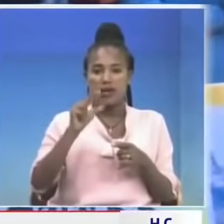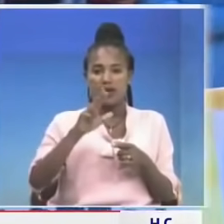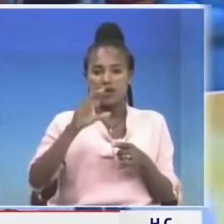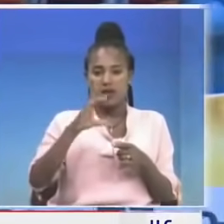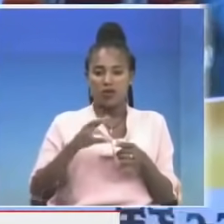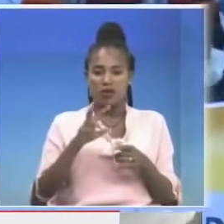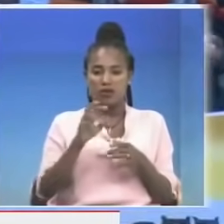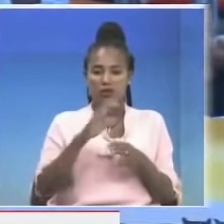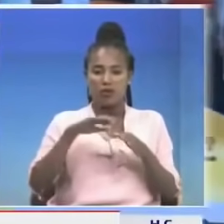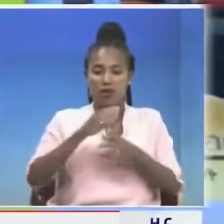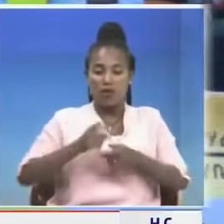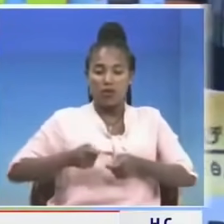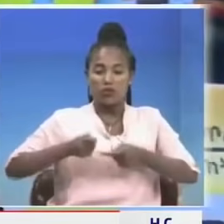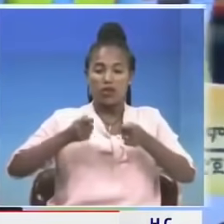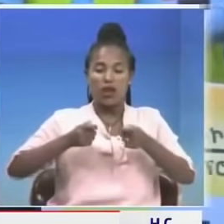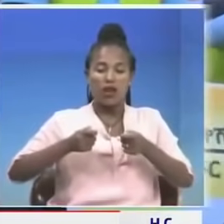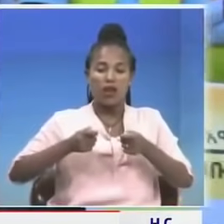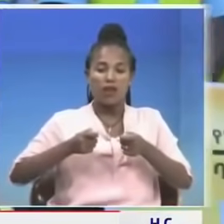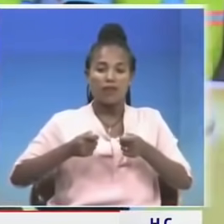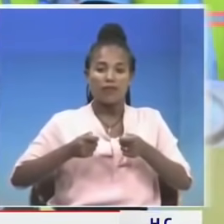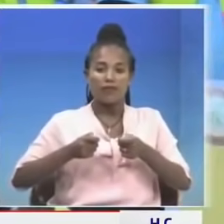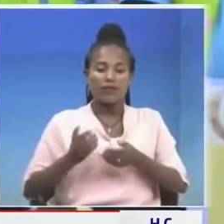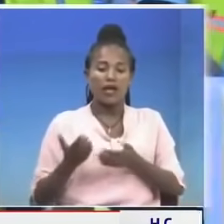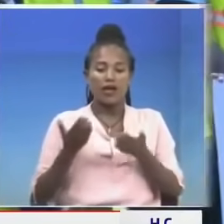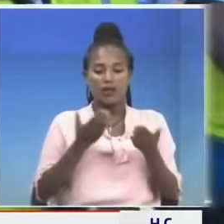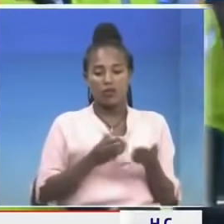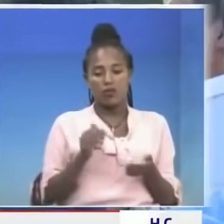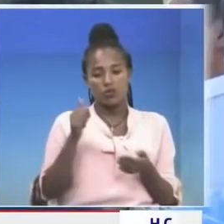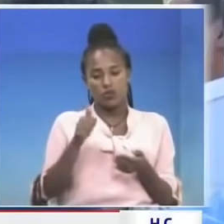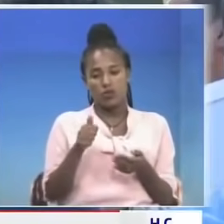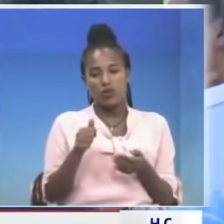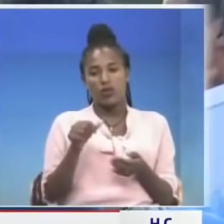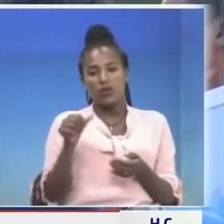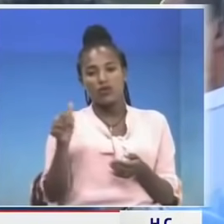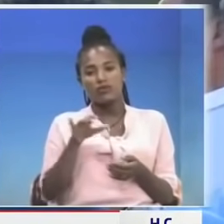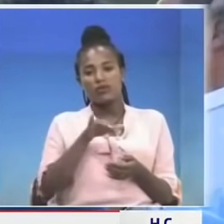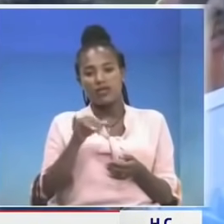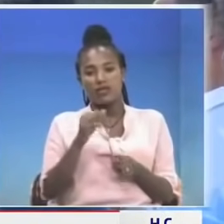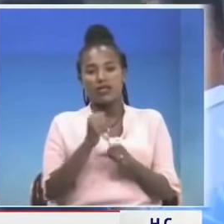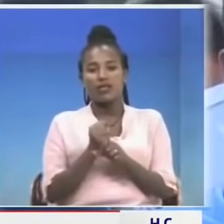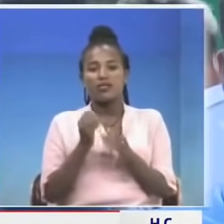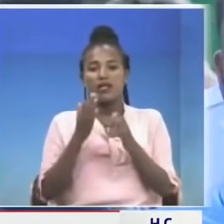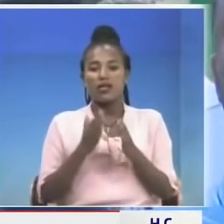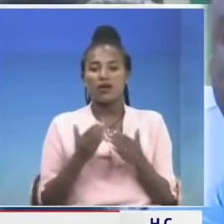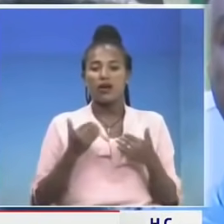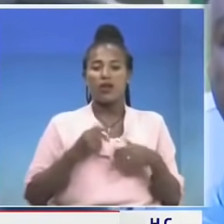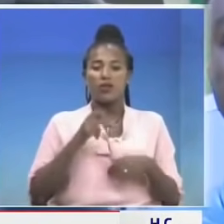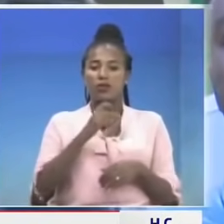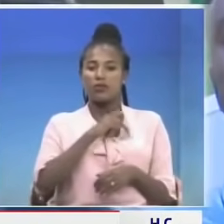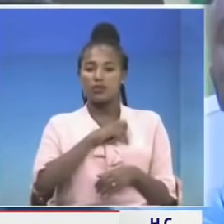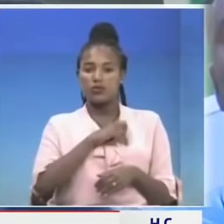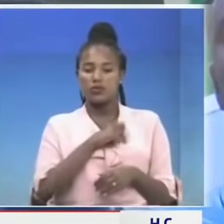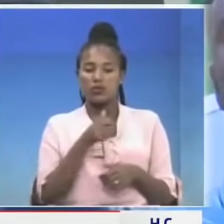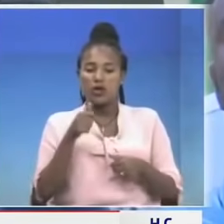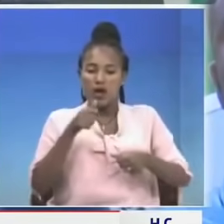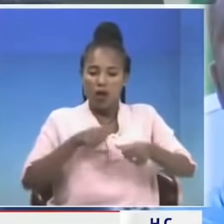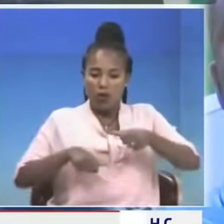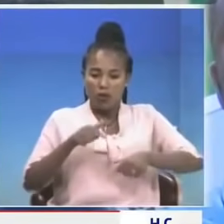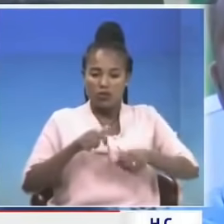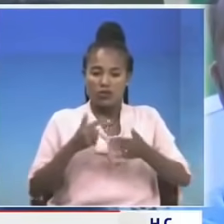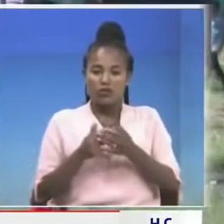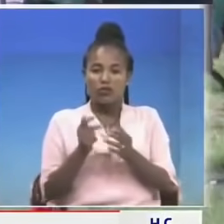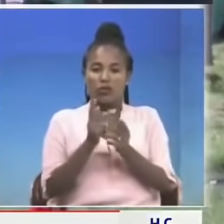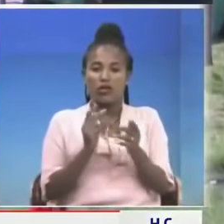ከ200 በላይ ኩንታል ያቀረበው እሱ ነው። ሌሎችም እንደዚሁ የሰራተኛውም ካለው ደሞዙ አዋቶ ነው እዚህ ቦታ